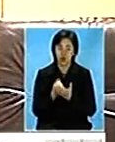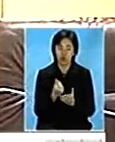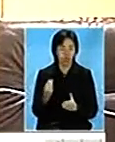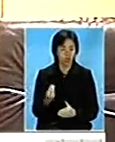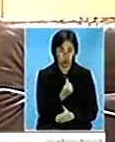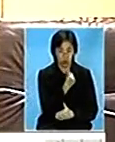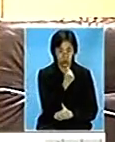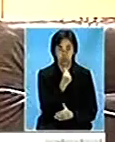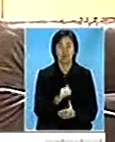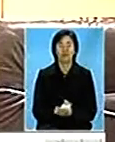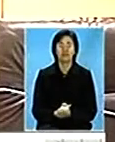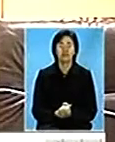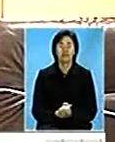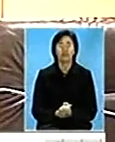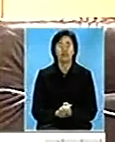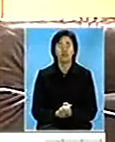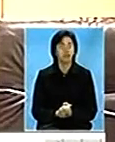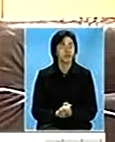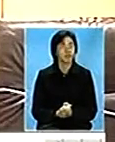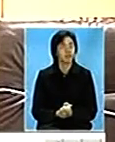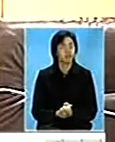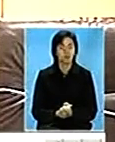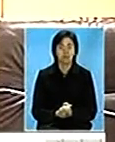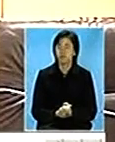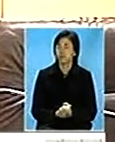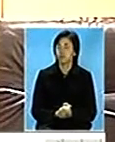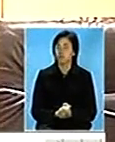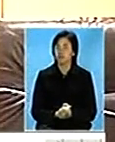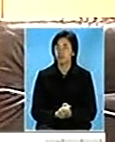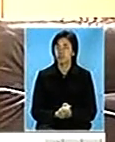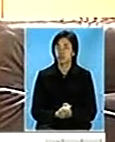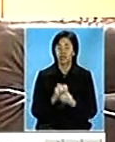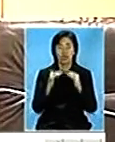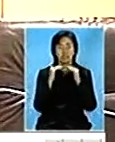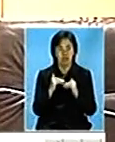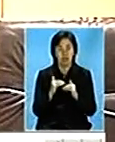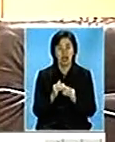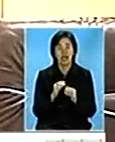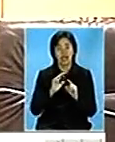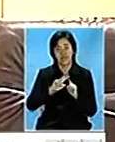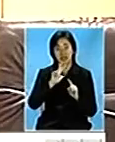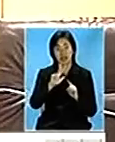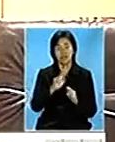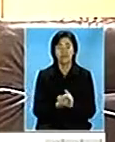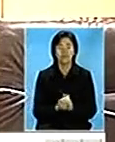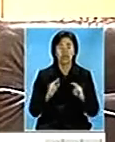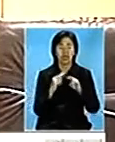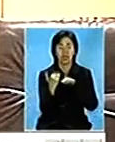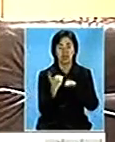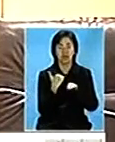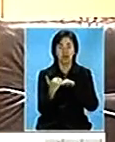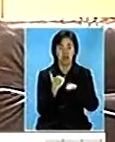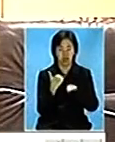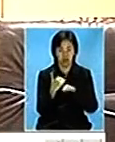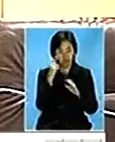าได้ทันทีนะครับต่อไปขอตอบคำถามที่3กระทรวงคมนาคมได้ให้